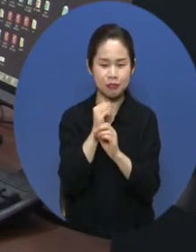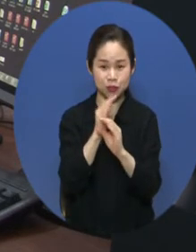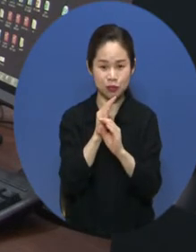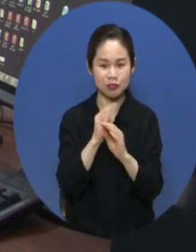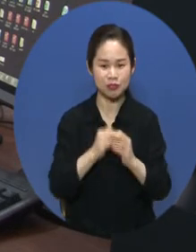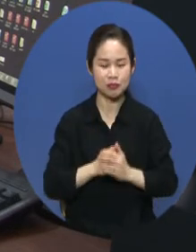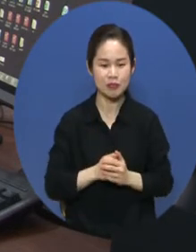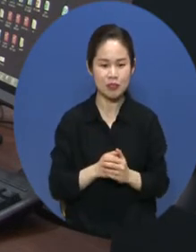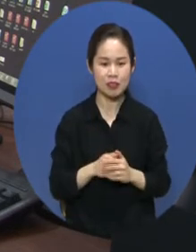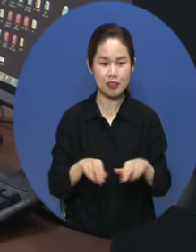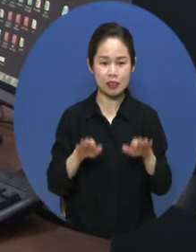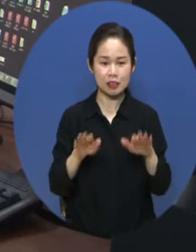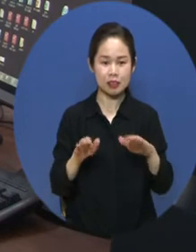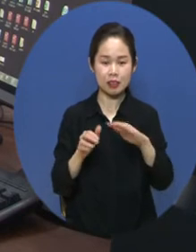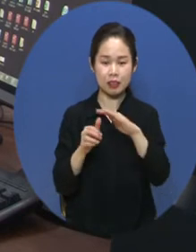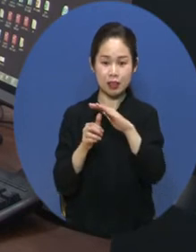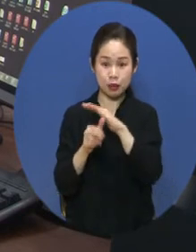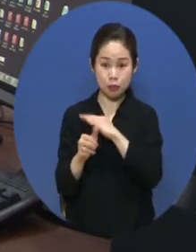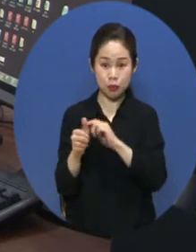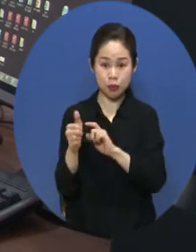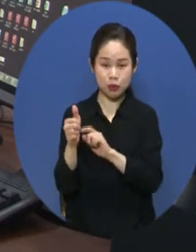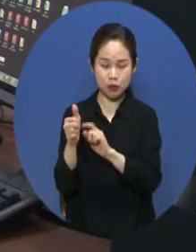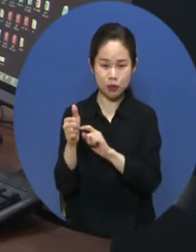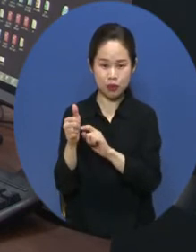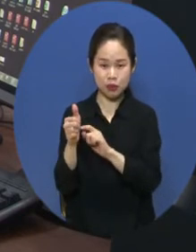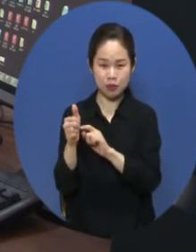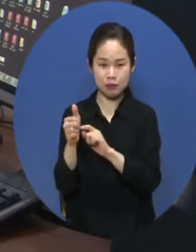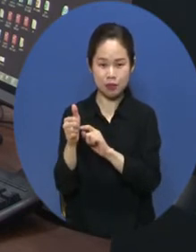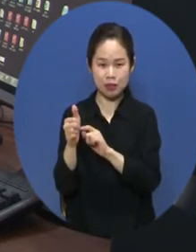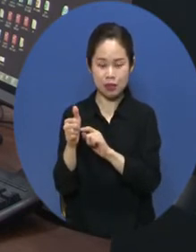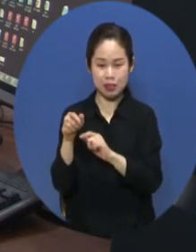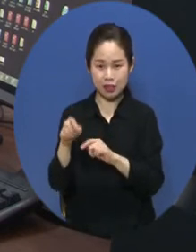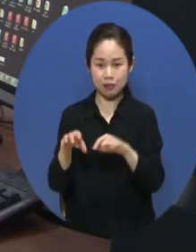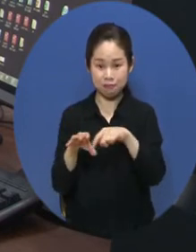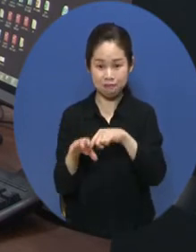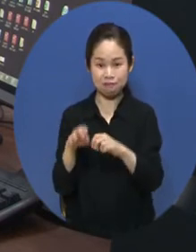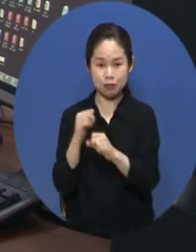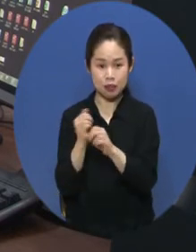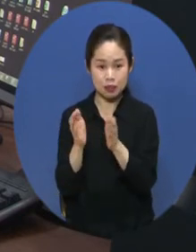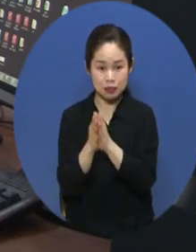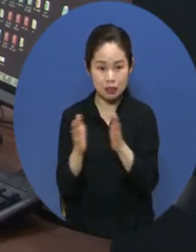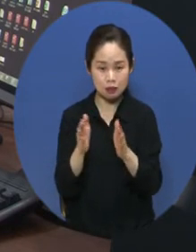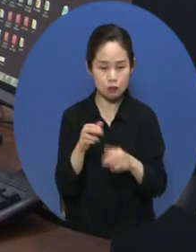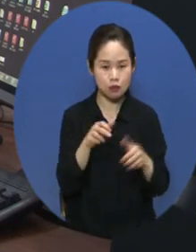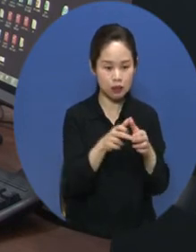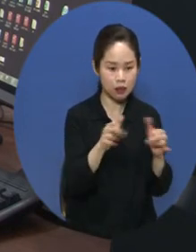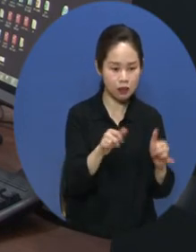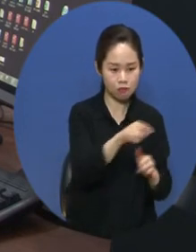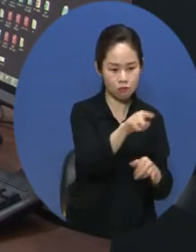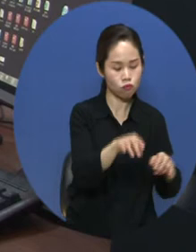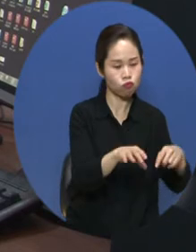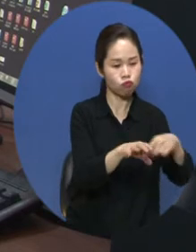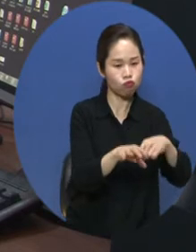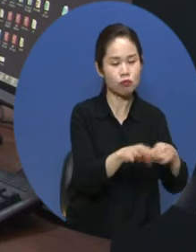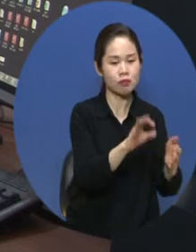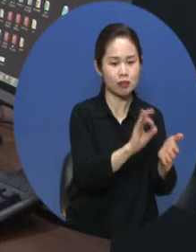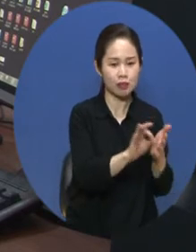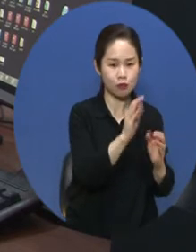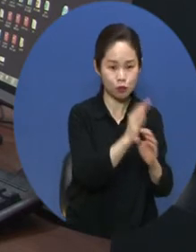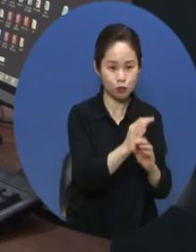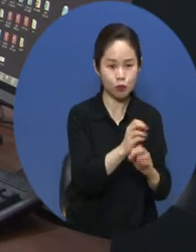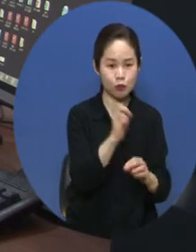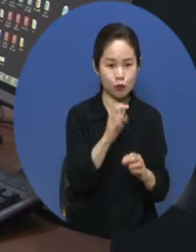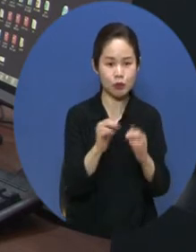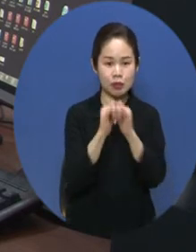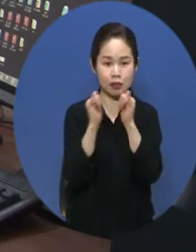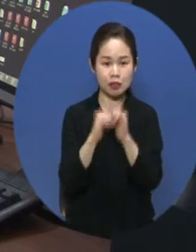대표님이 이제 그립플레이를 시작하시고 이제 많은 장애인분들이 이제 필기 보조기구도 사용하게 되고 또 이제 사회적 기업으로도